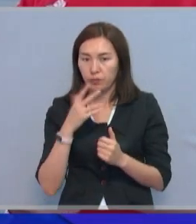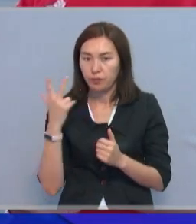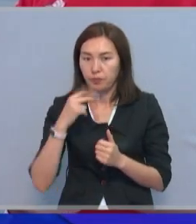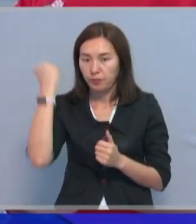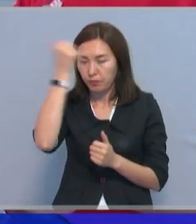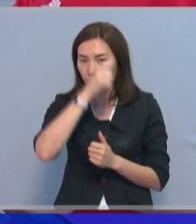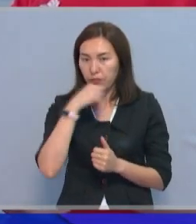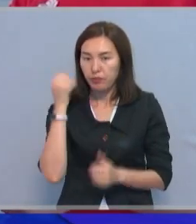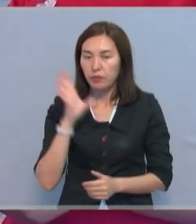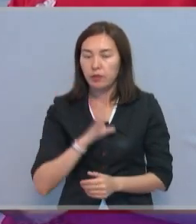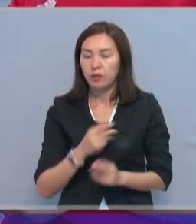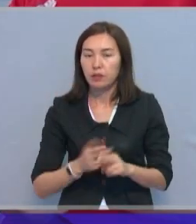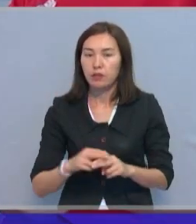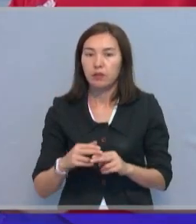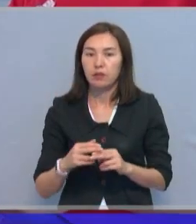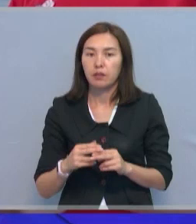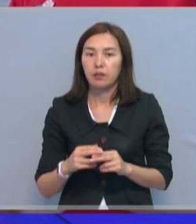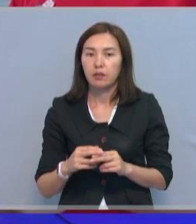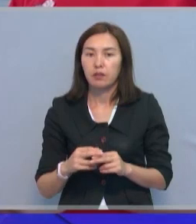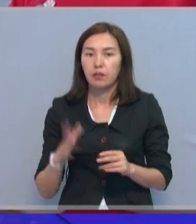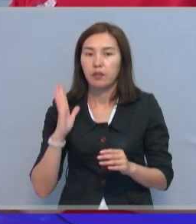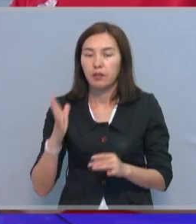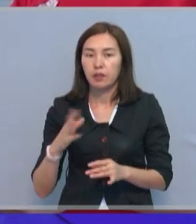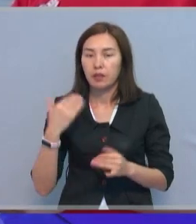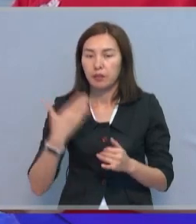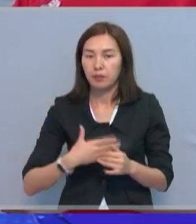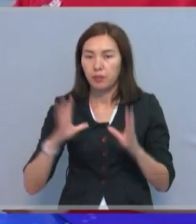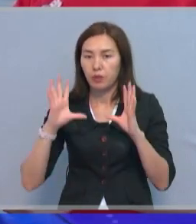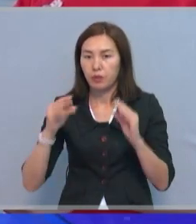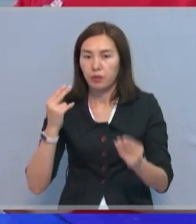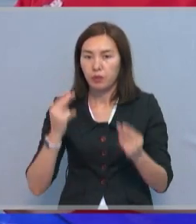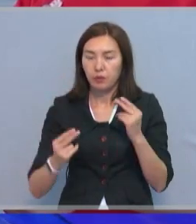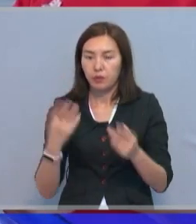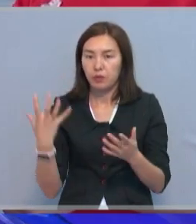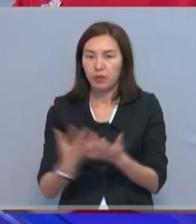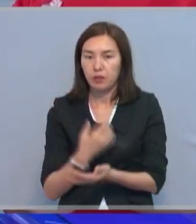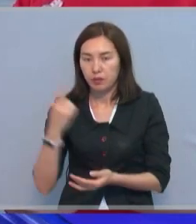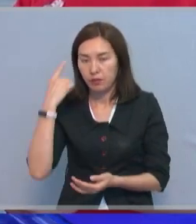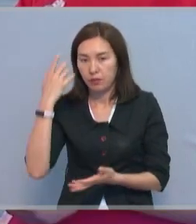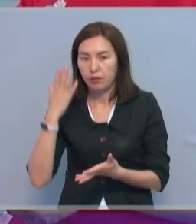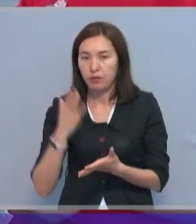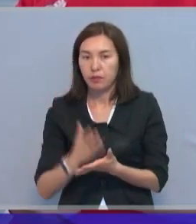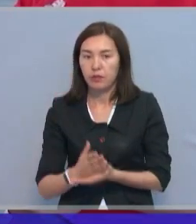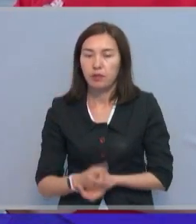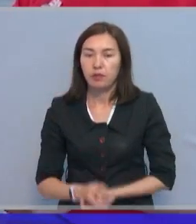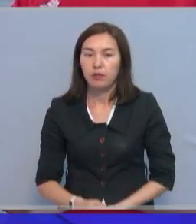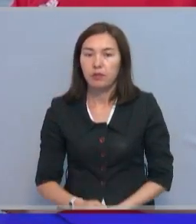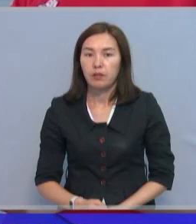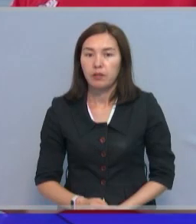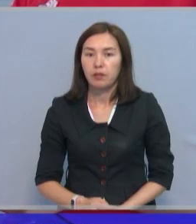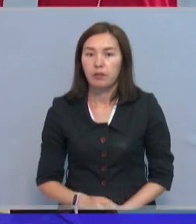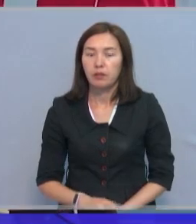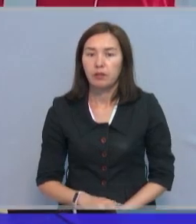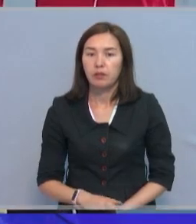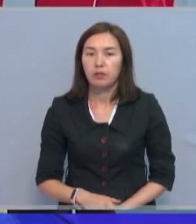3 жылдан асты. Осымен болашақта енді волейболда жеңіске жетеміз деген сенімдеміз. Әрине біз